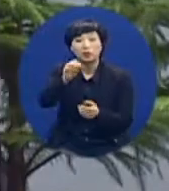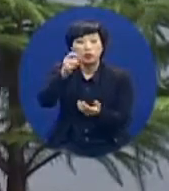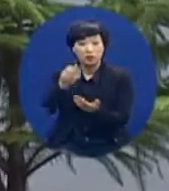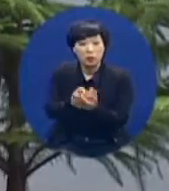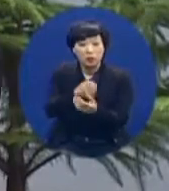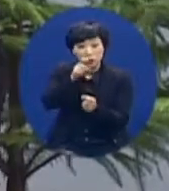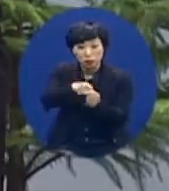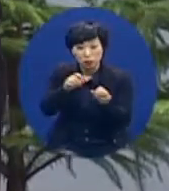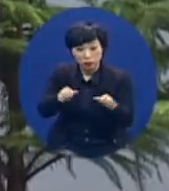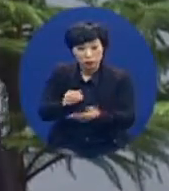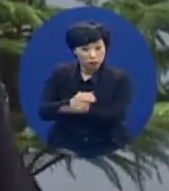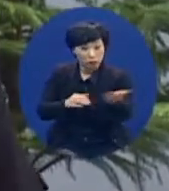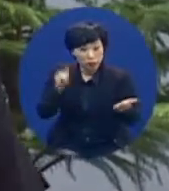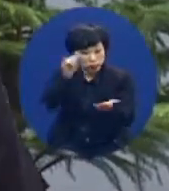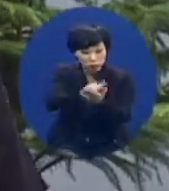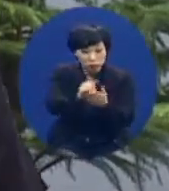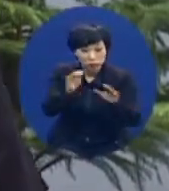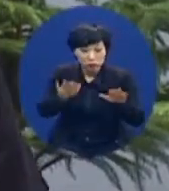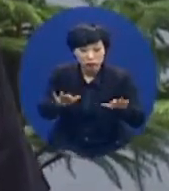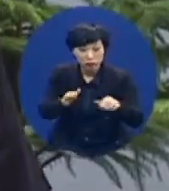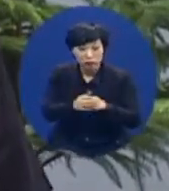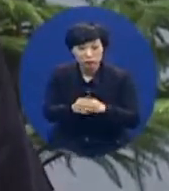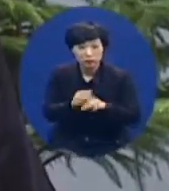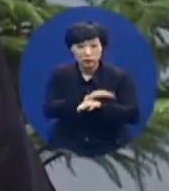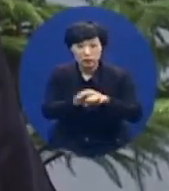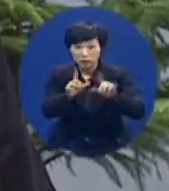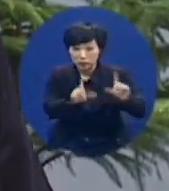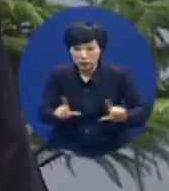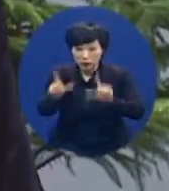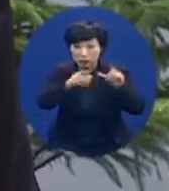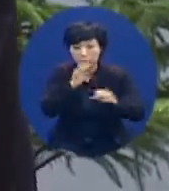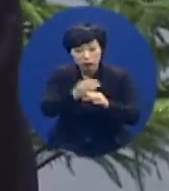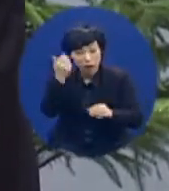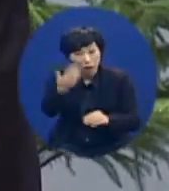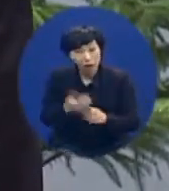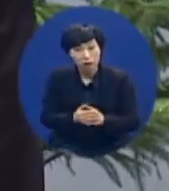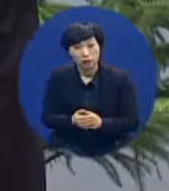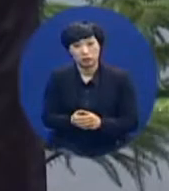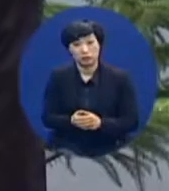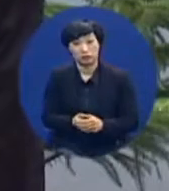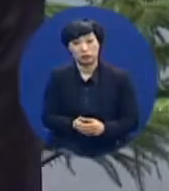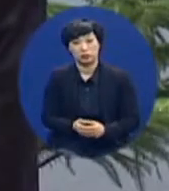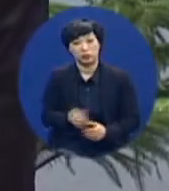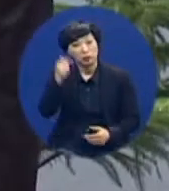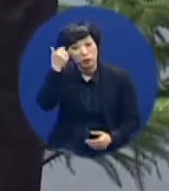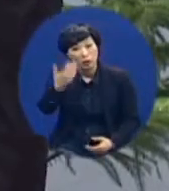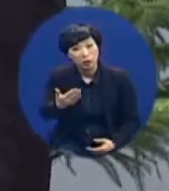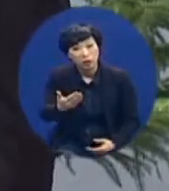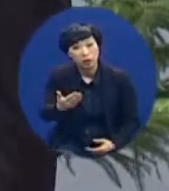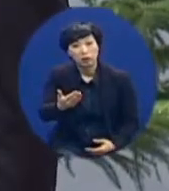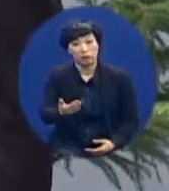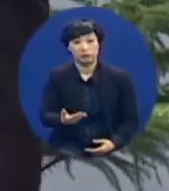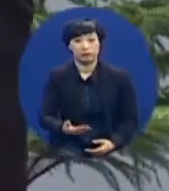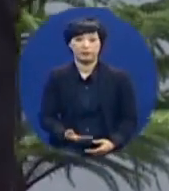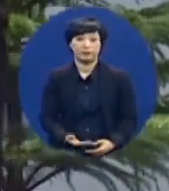be rich. Are you rich now? 잘 살고 있습니까?